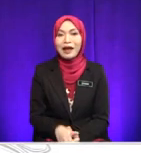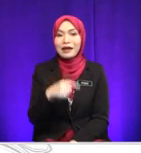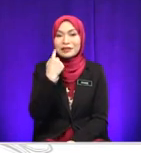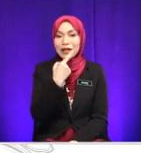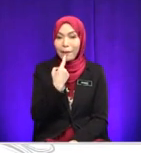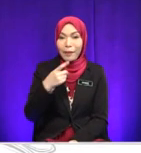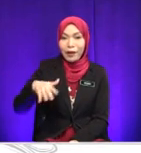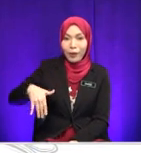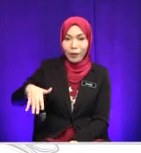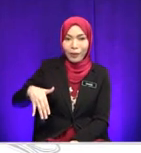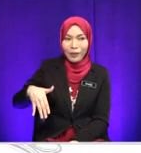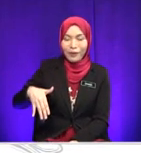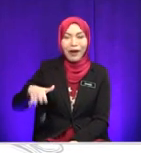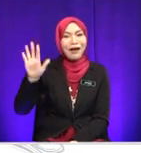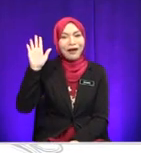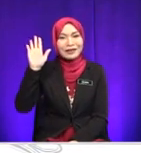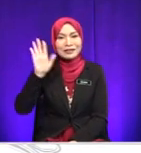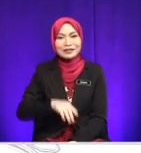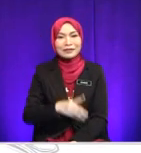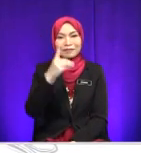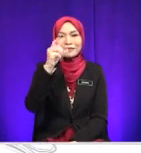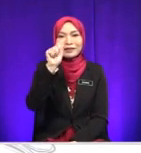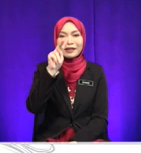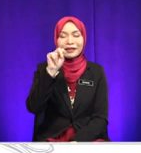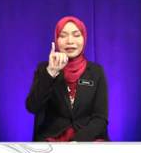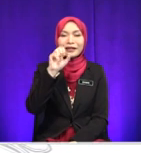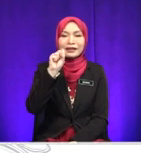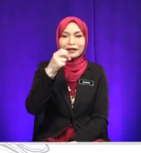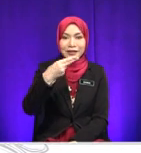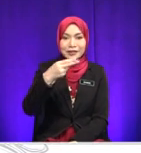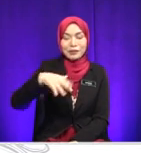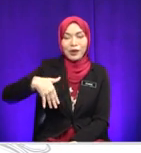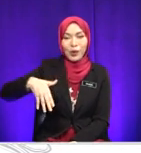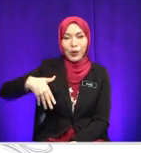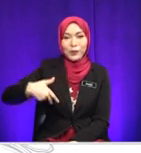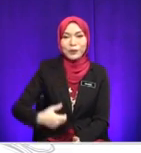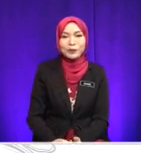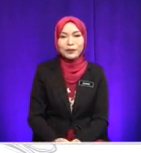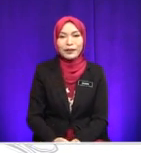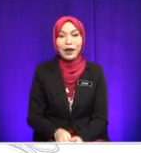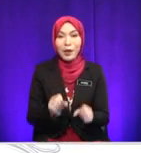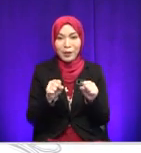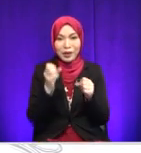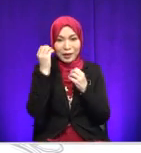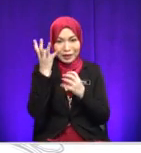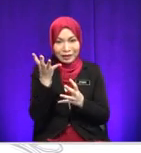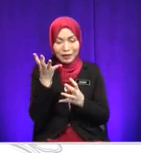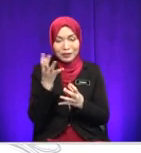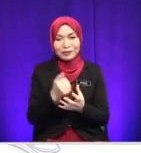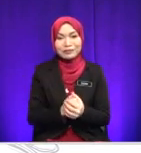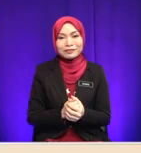itu? Saya juga. Dennis, silakan Dennis. Baca dengan nada yang betul, intonasi yang sesuai ya Dennis ya.